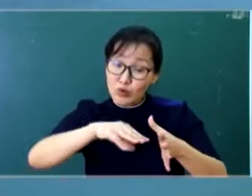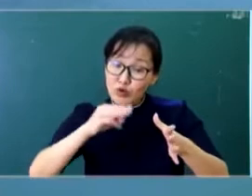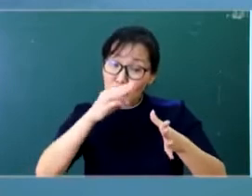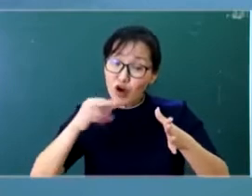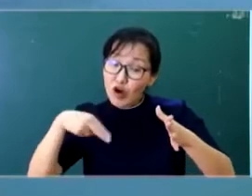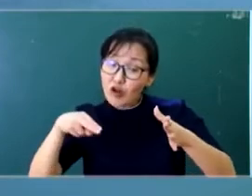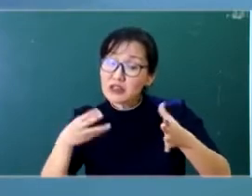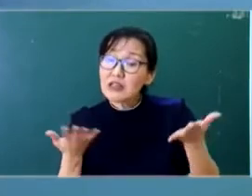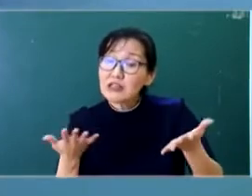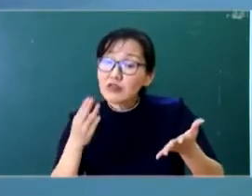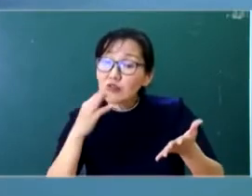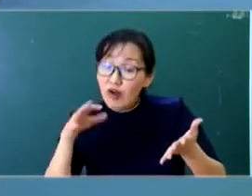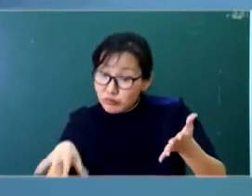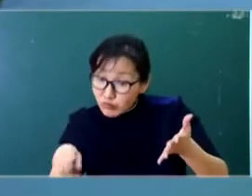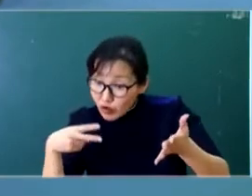см.